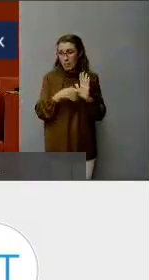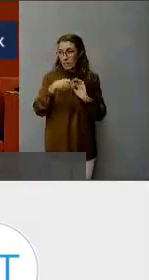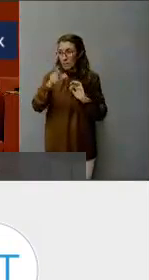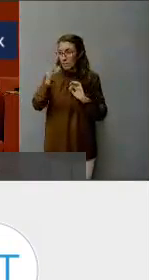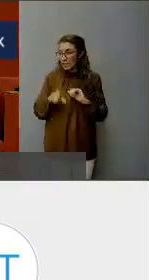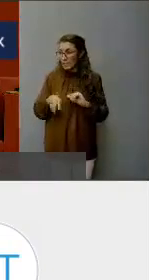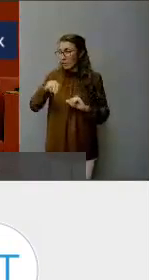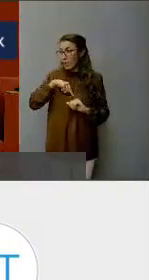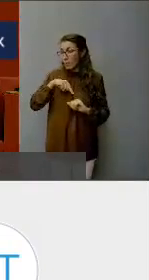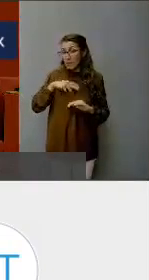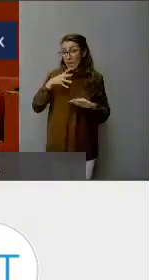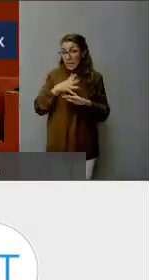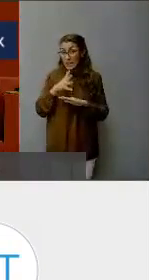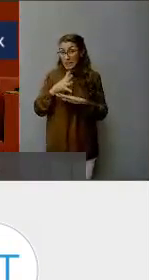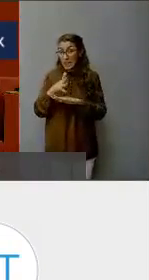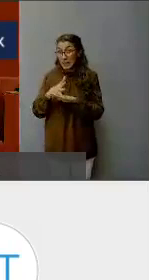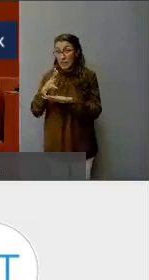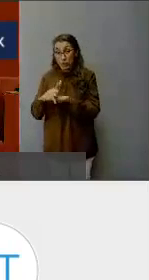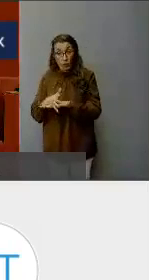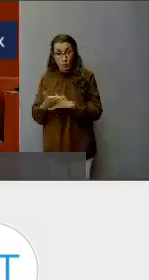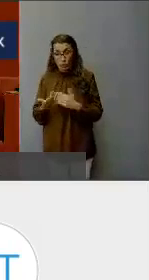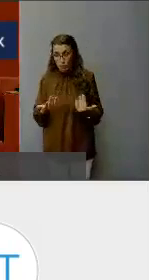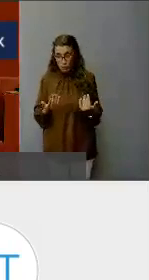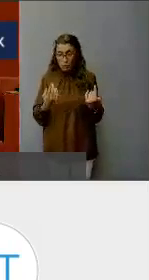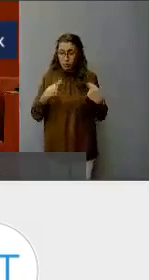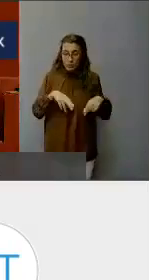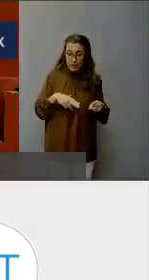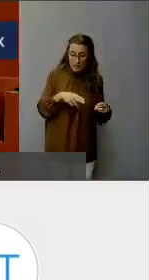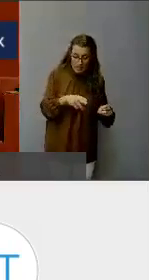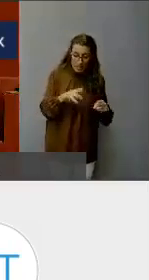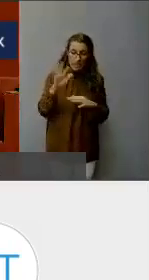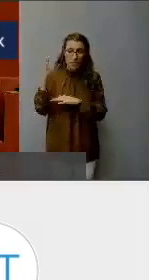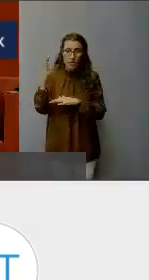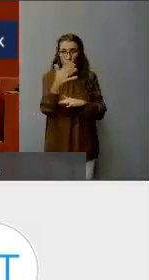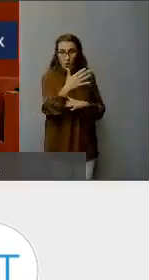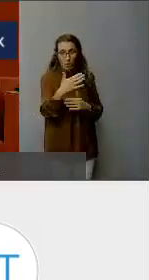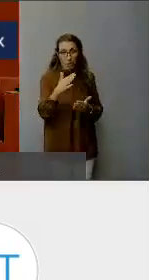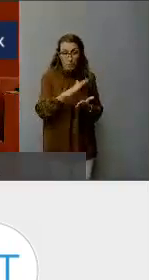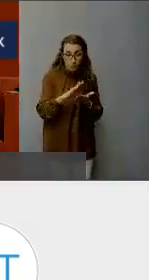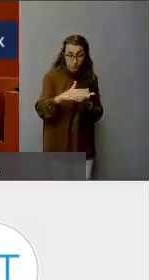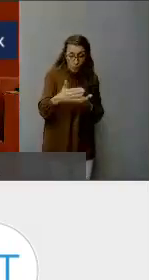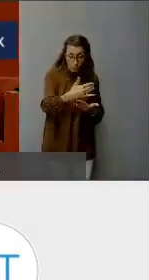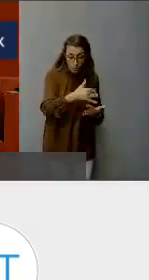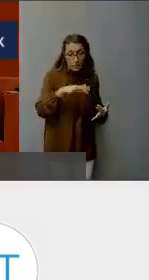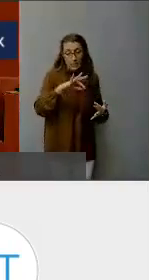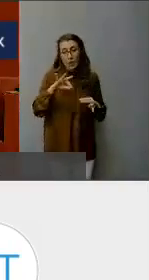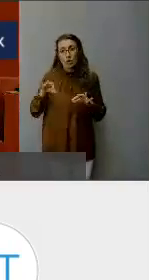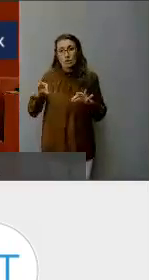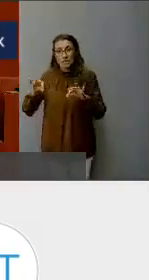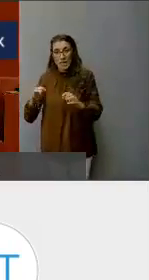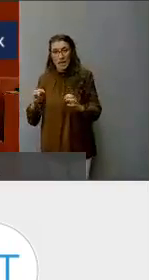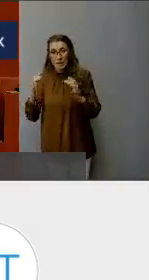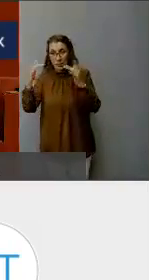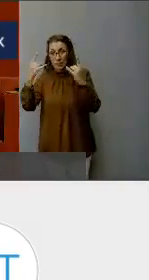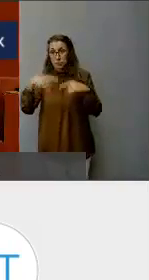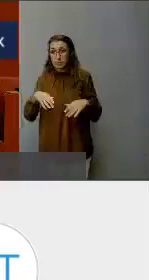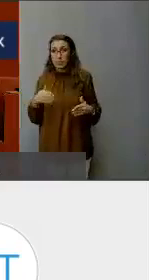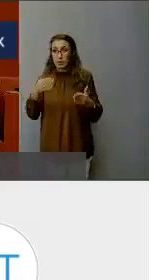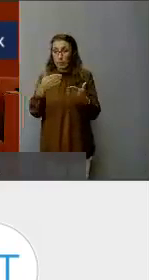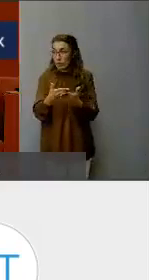intervenuto per questo per i rivi per la forestazione e per tutto il resto quindi questa è la proposta